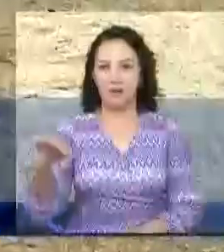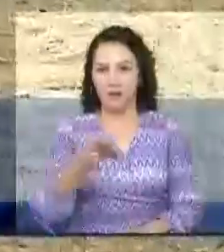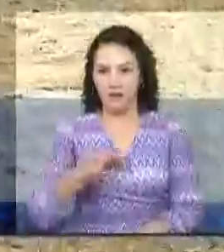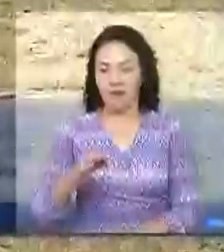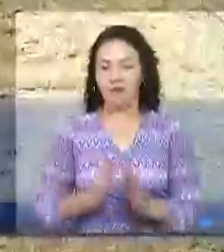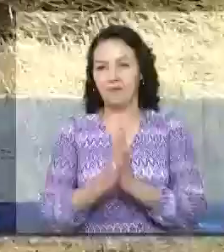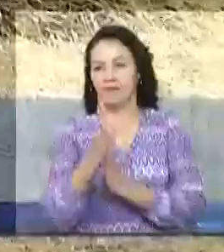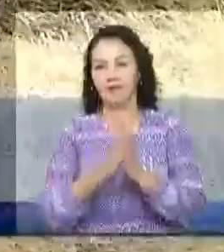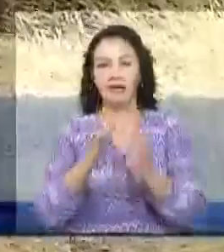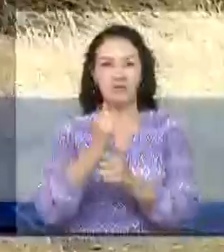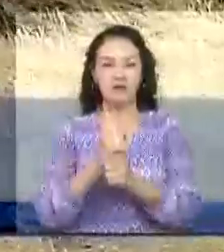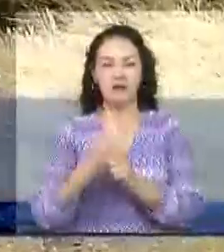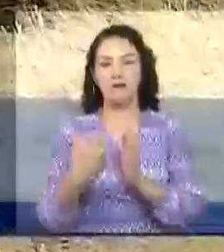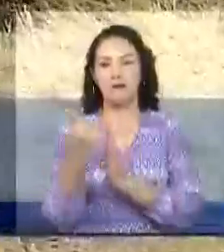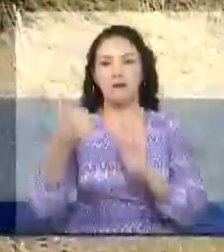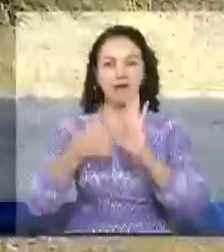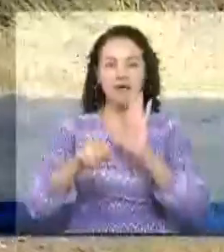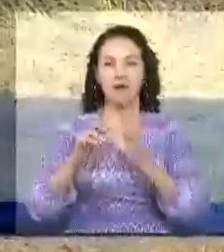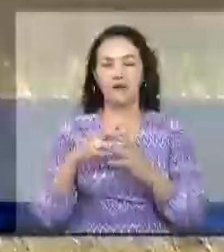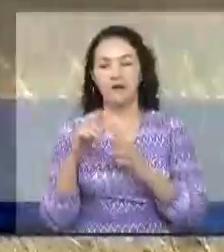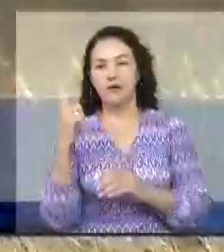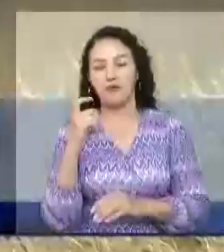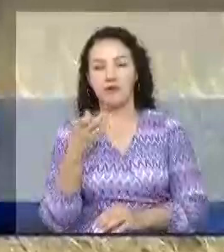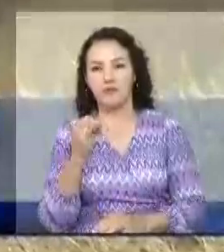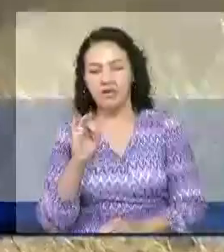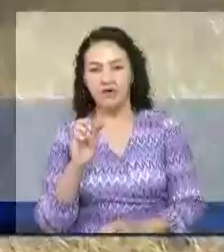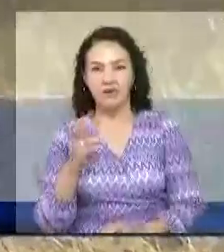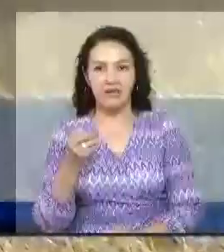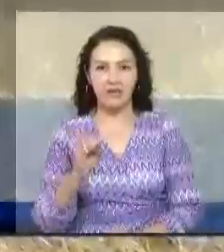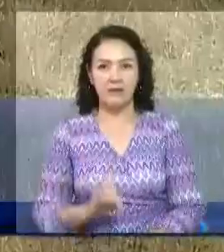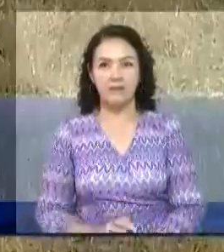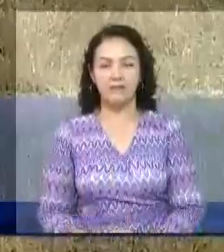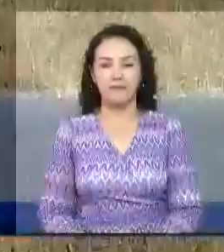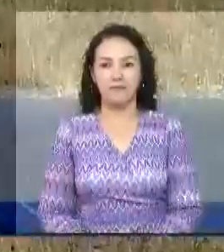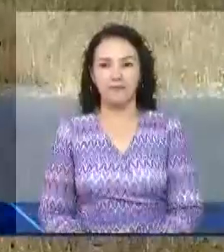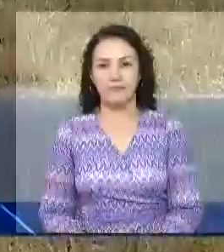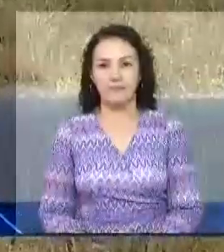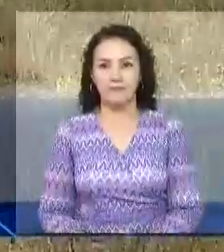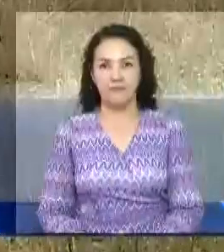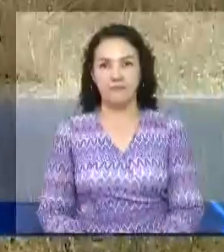сфере растениеводства задействовано свыше 600 сельхозформирований. Николай Сырбов, Самат Каликенов, телеканал Актюбе.